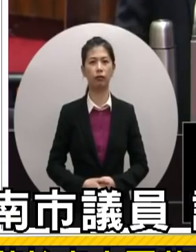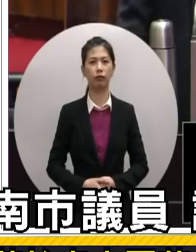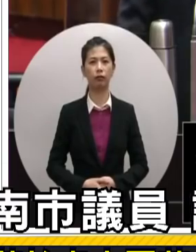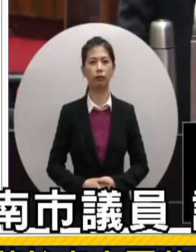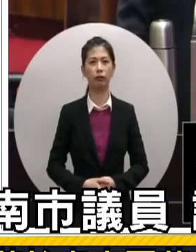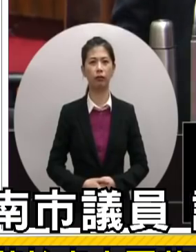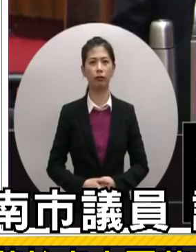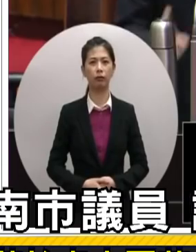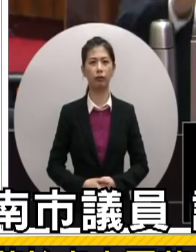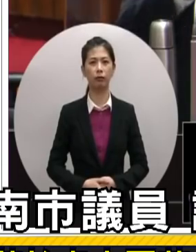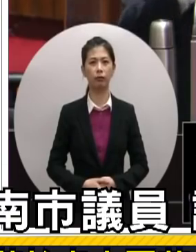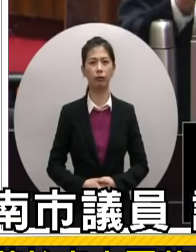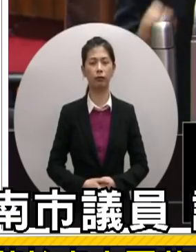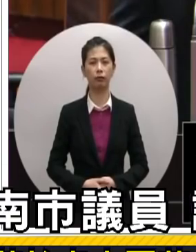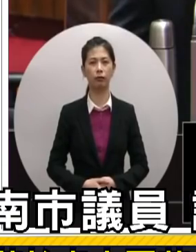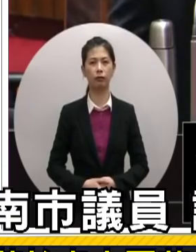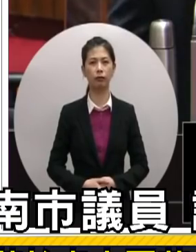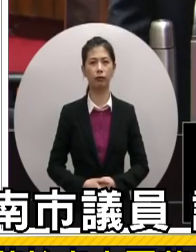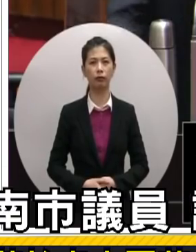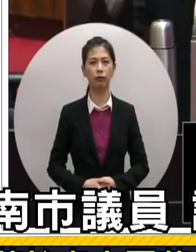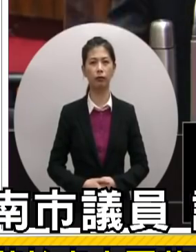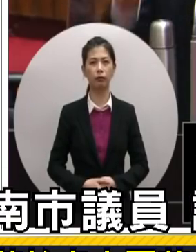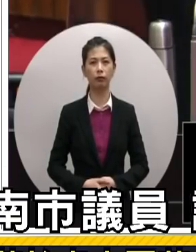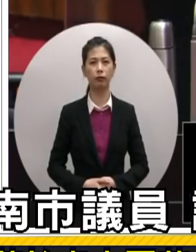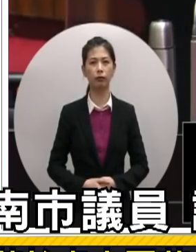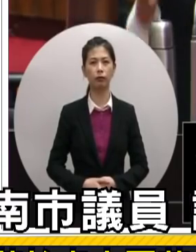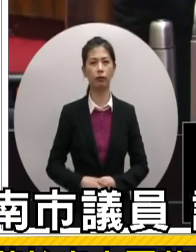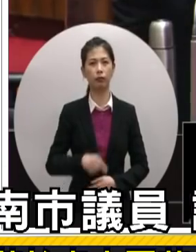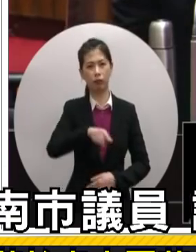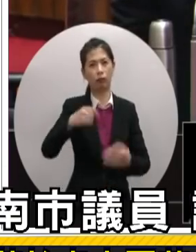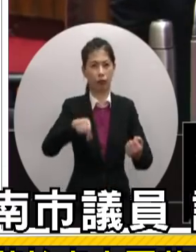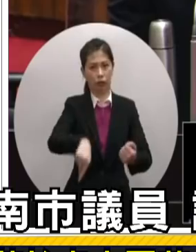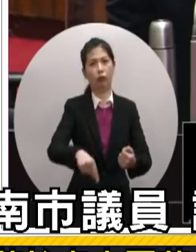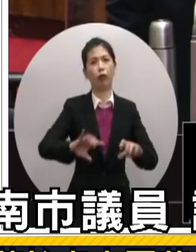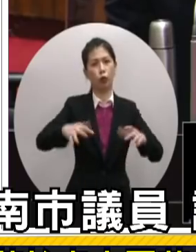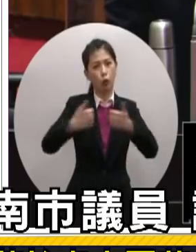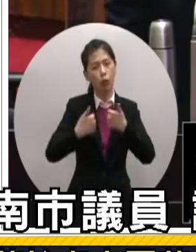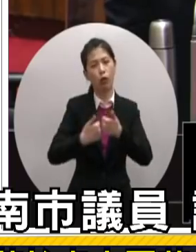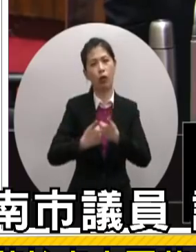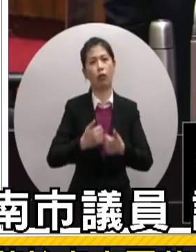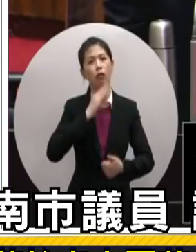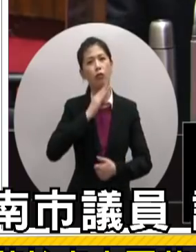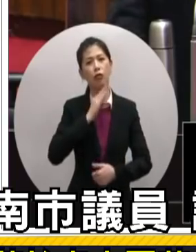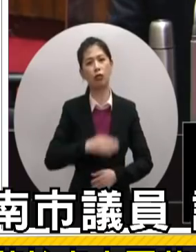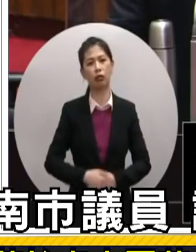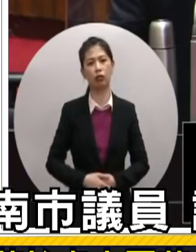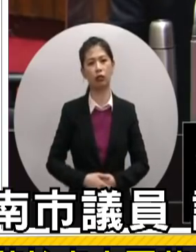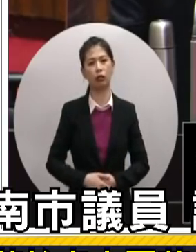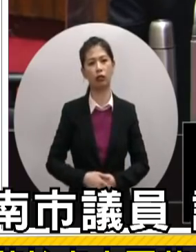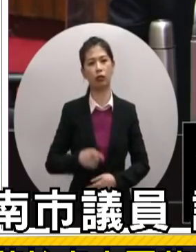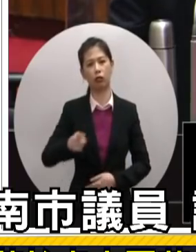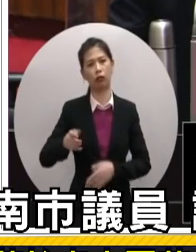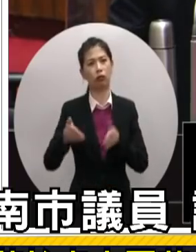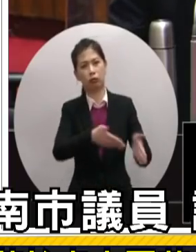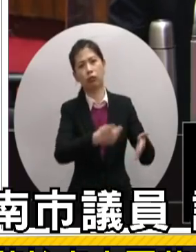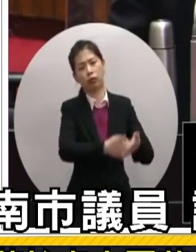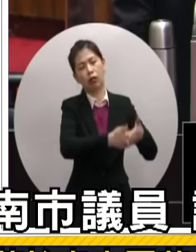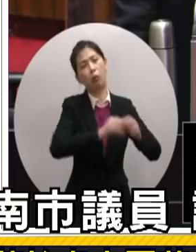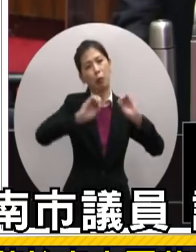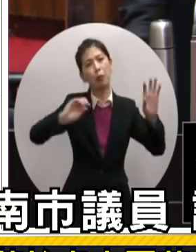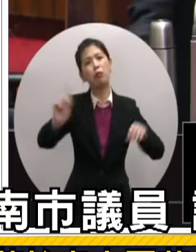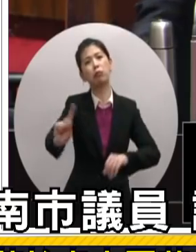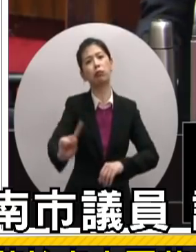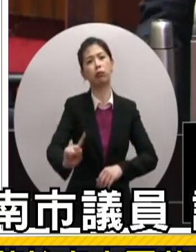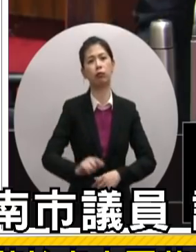看看乌克兰的问题，想想两岸。如果今天我们国家，其实我们的国防能力不差